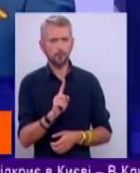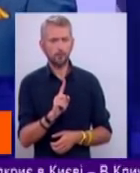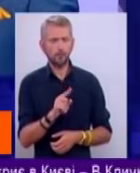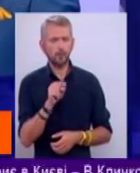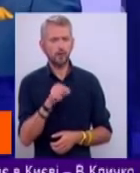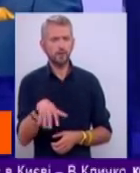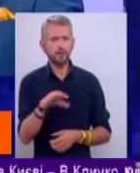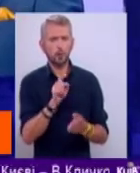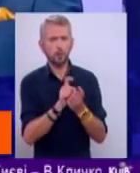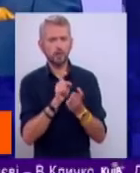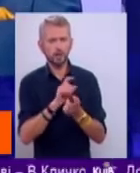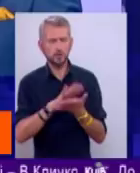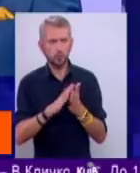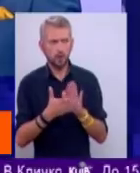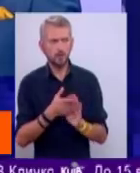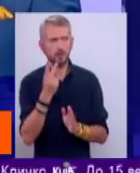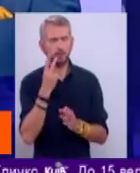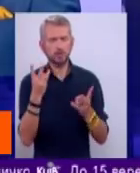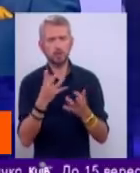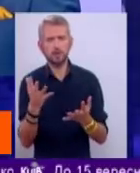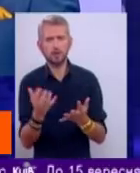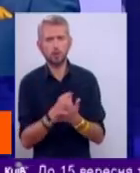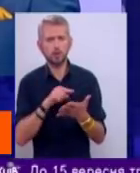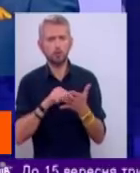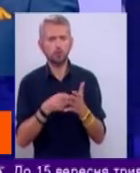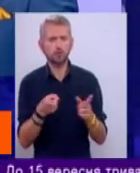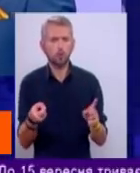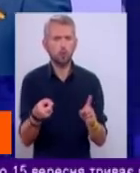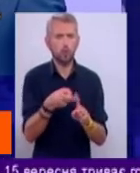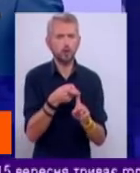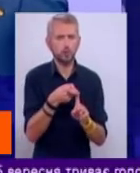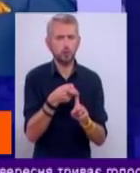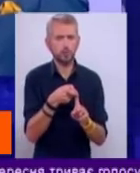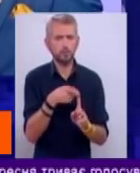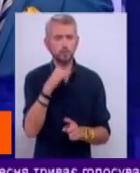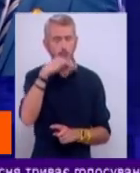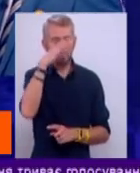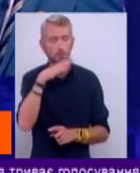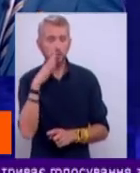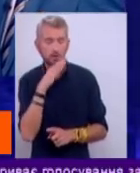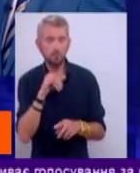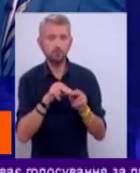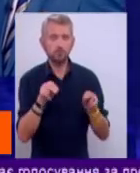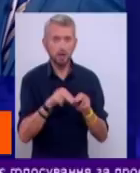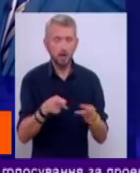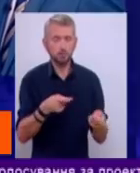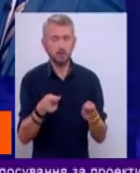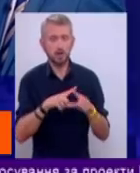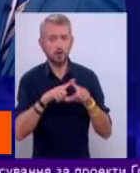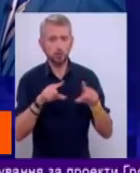всіх конфліктних ситуаціях завжди треба знаходити точки дотику. І батьки, і вчителі, і адміністрація